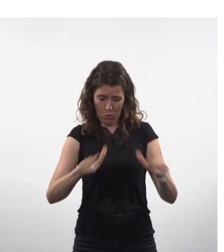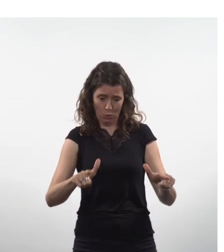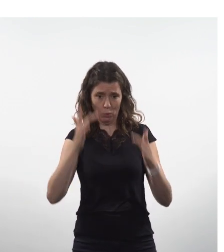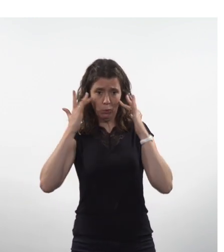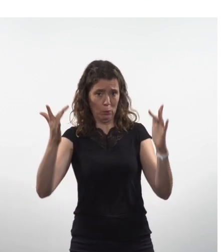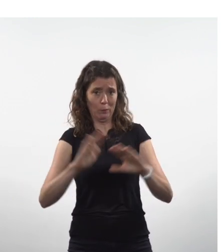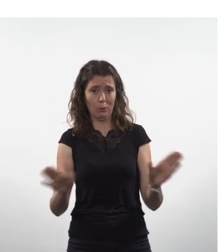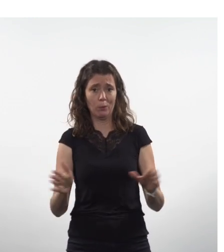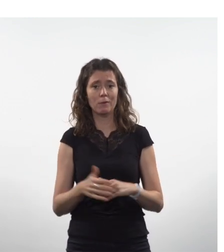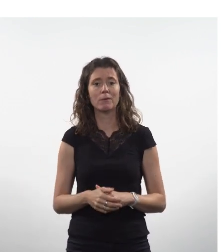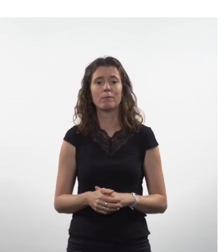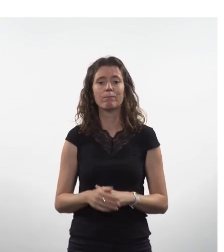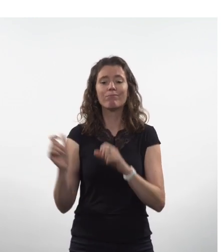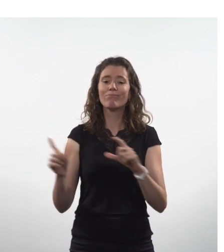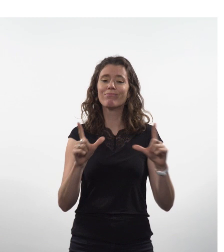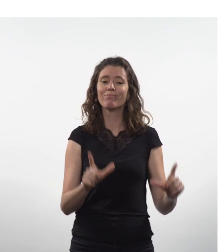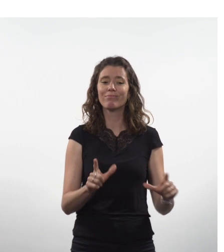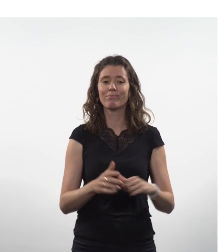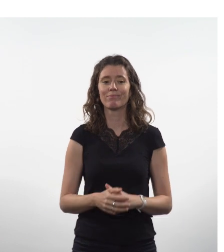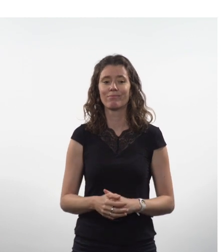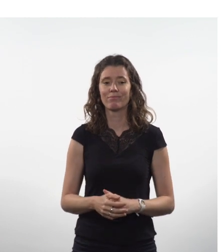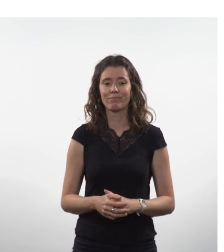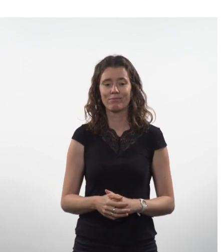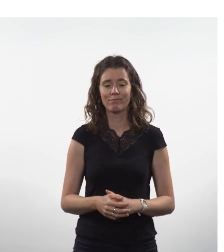culture. Diapo suivante.